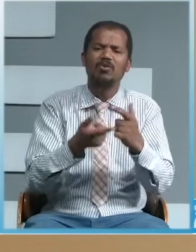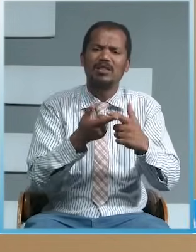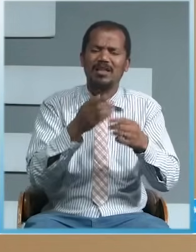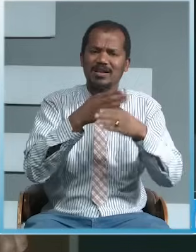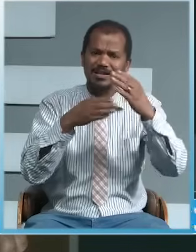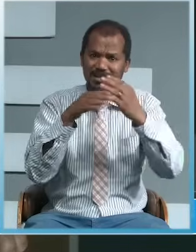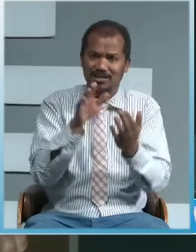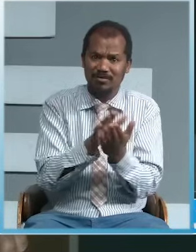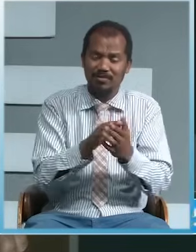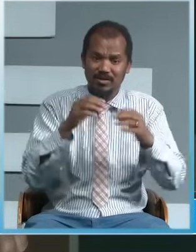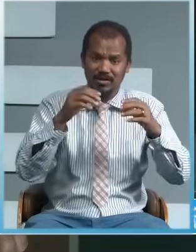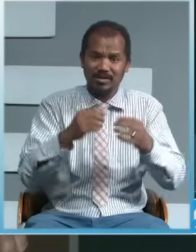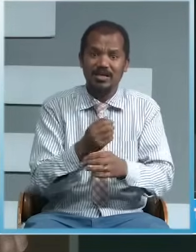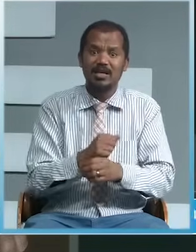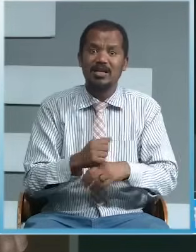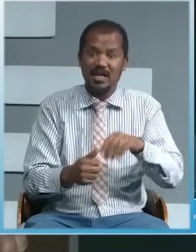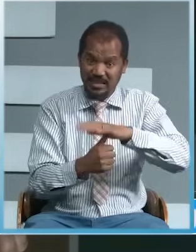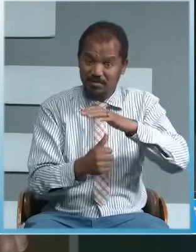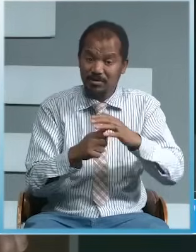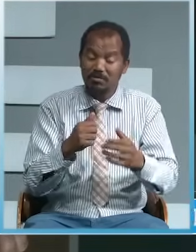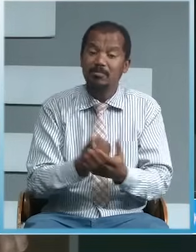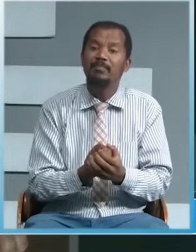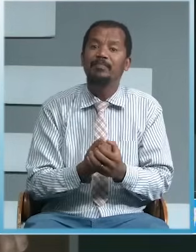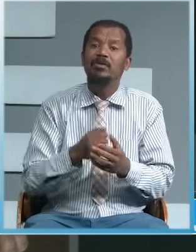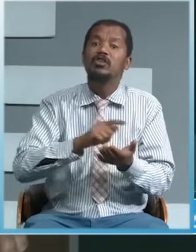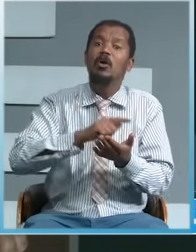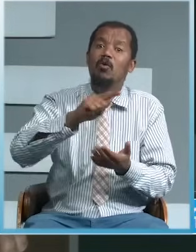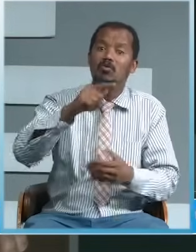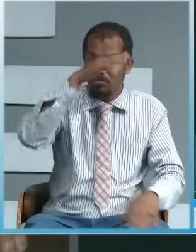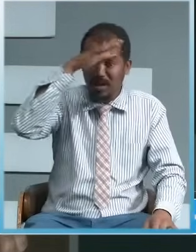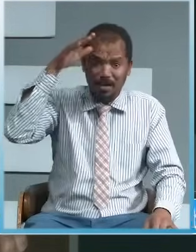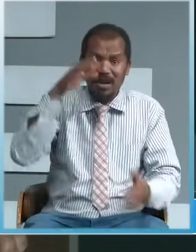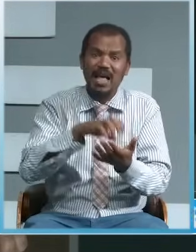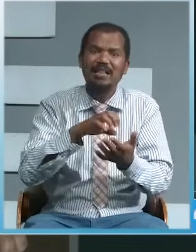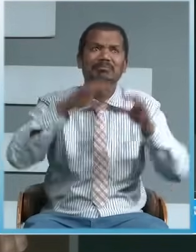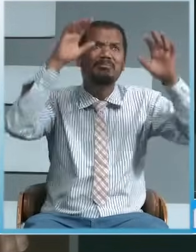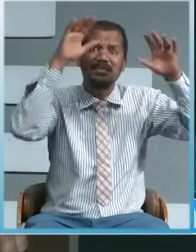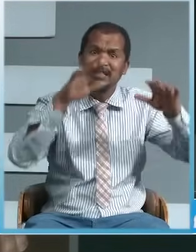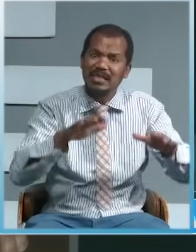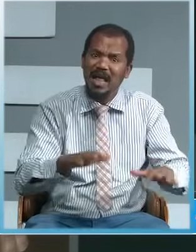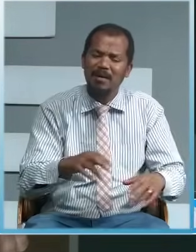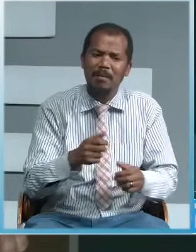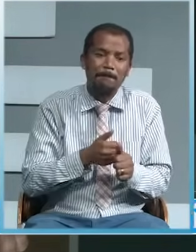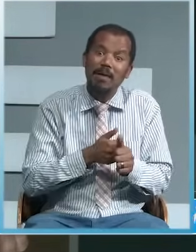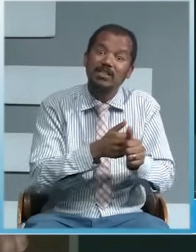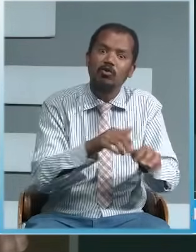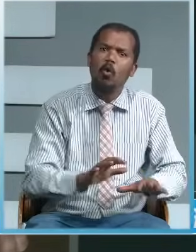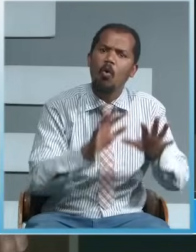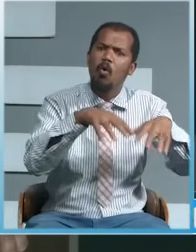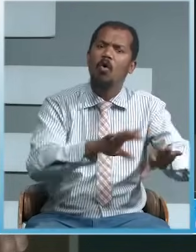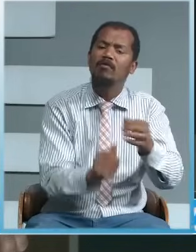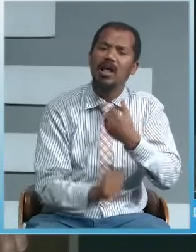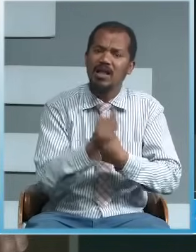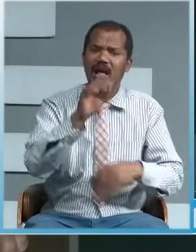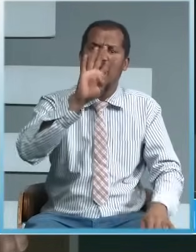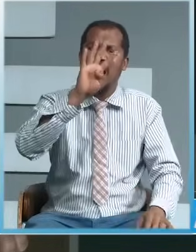አንደኛና ሁለተኛ ደረጃ ትምህርት ቤት ርዕሰ መምህር በድሎ ጉግሳ በበኩላቸው ሰሞኑን በጋምቤላ ከተማ የዘነበው ዝናብ ባስከተለው